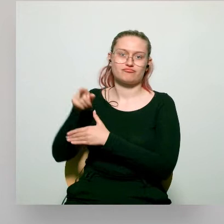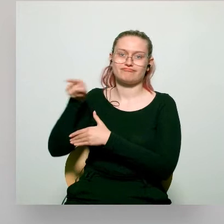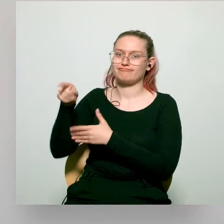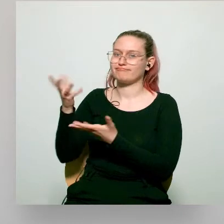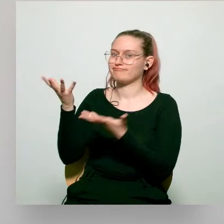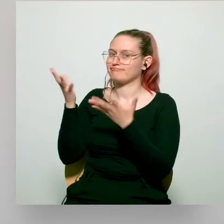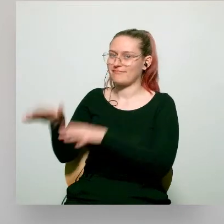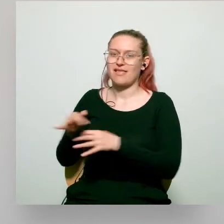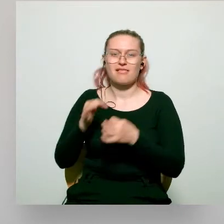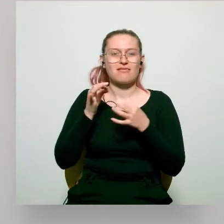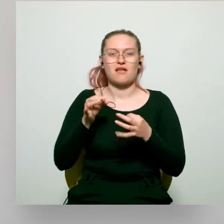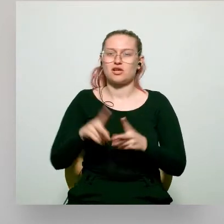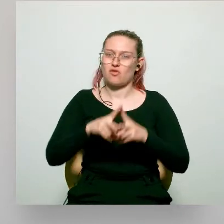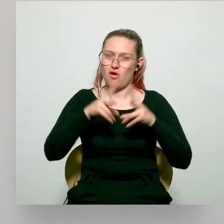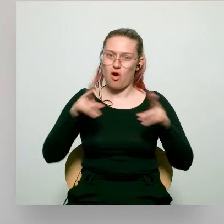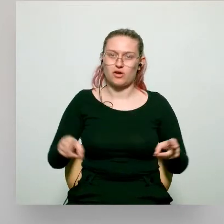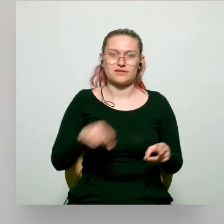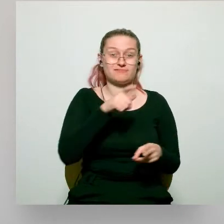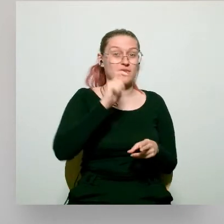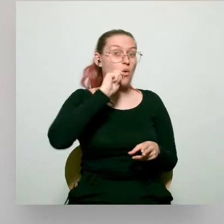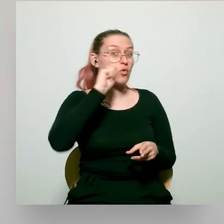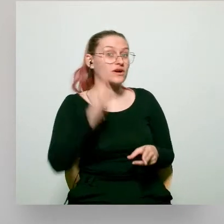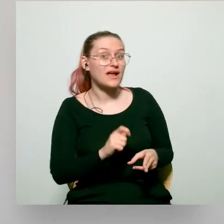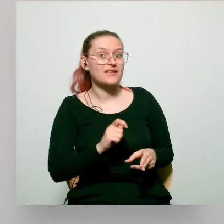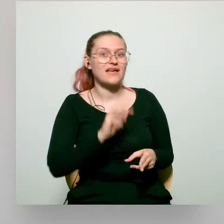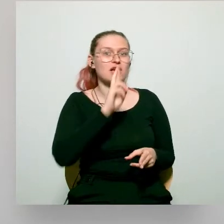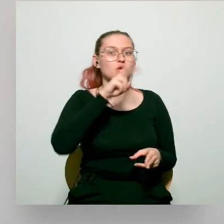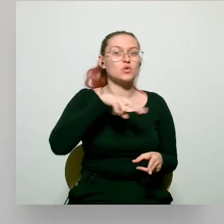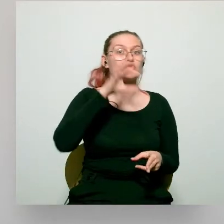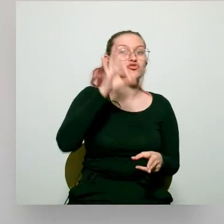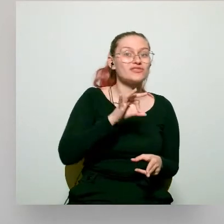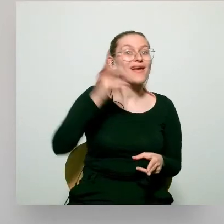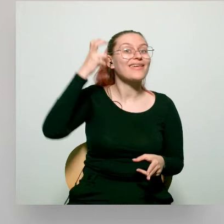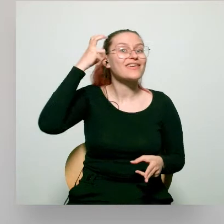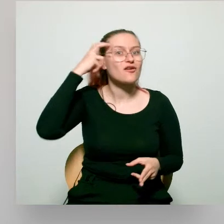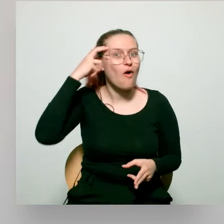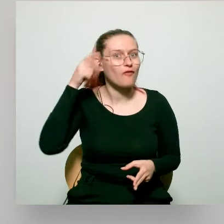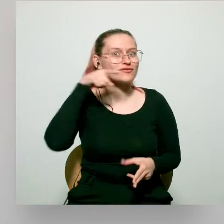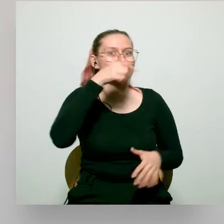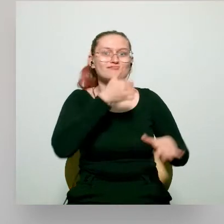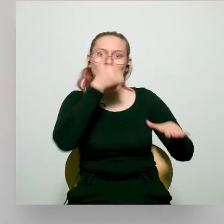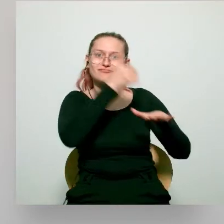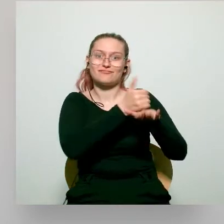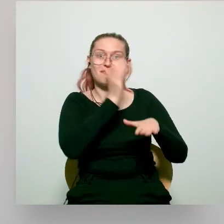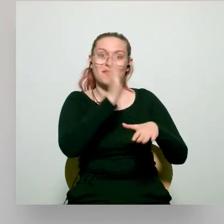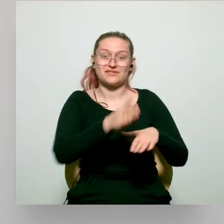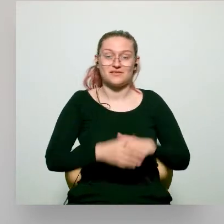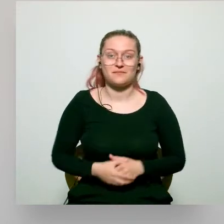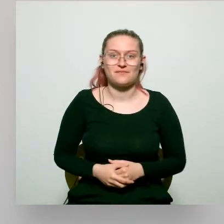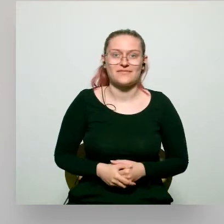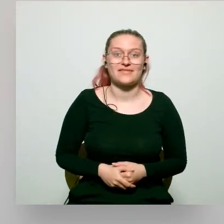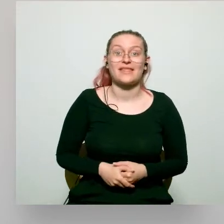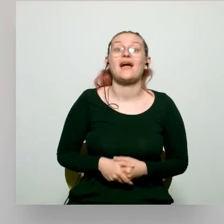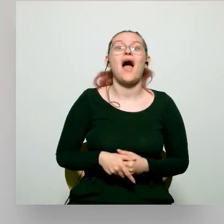Julia Łatynina powtarzała tę tezę i tu wielu ukraińskich myślicieli odpowiedziało dosyć, bym powiedział,